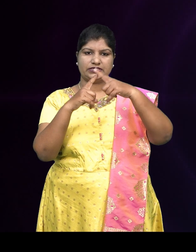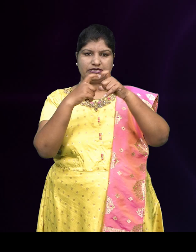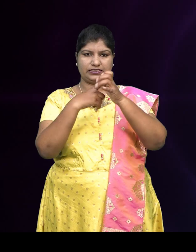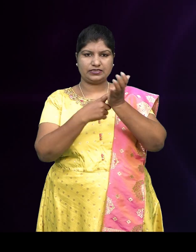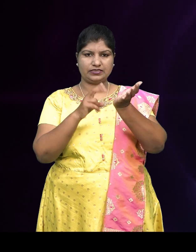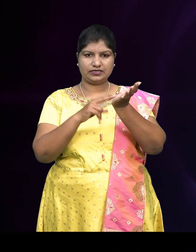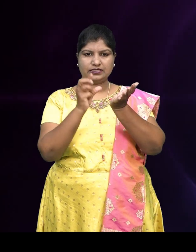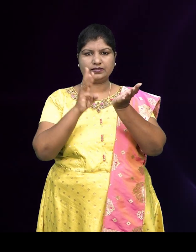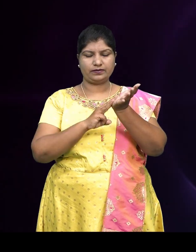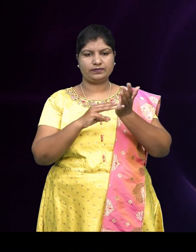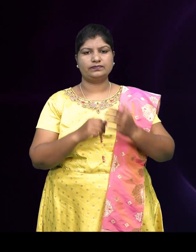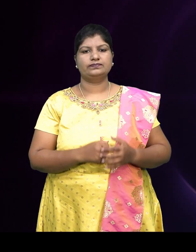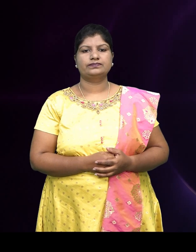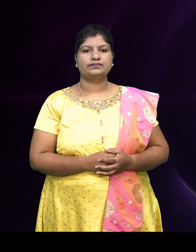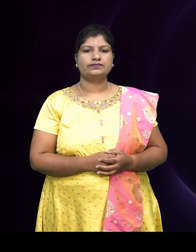उरोस्थि,